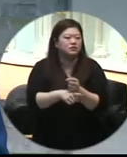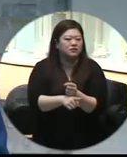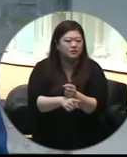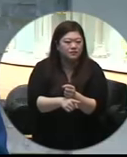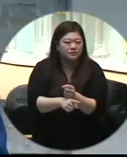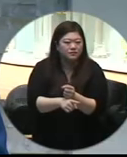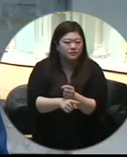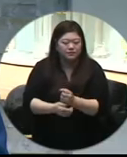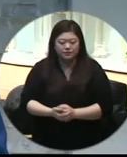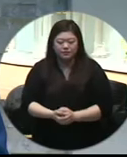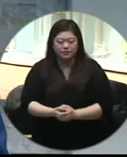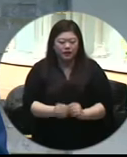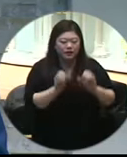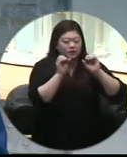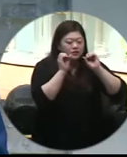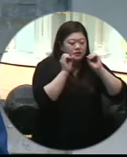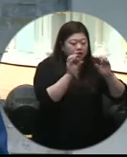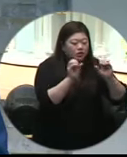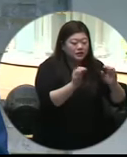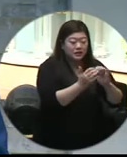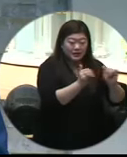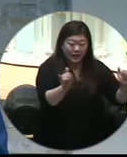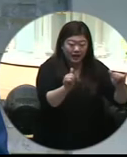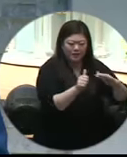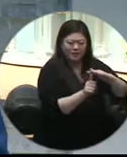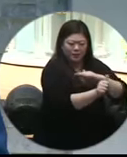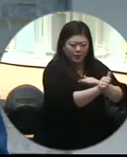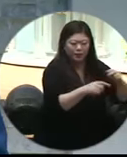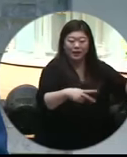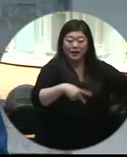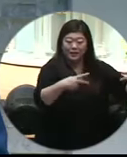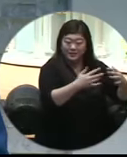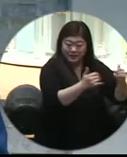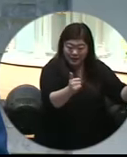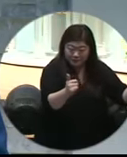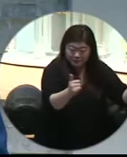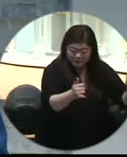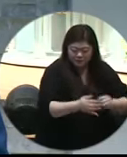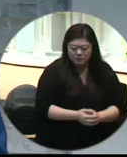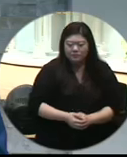선지자들을 대표하는 인물이 엘리야인데 예수님이 그들과